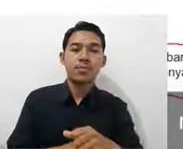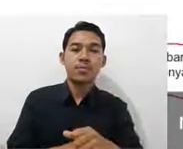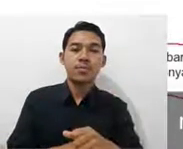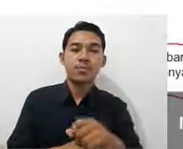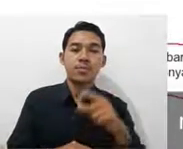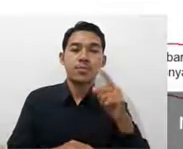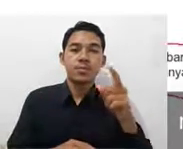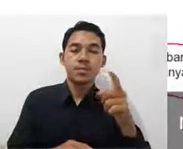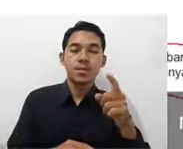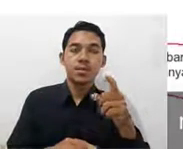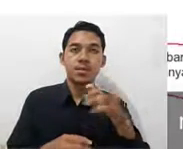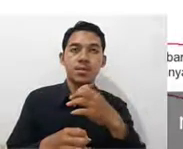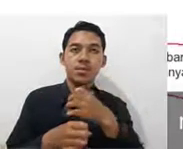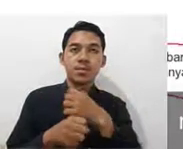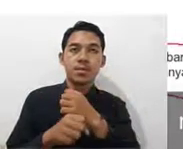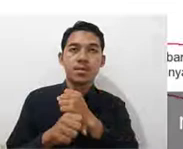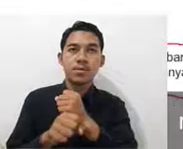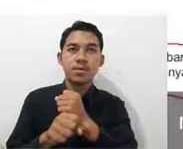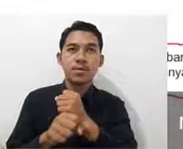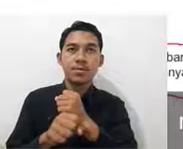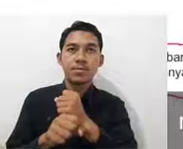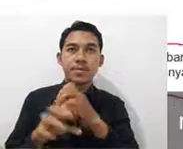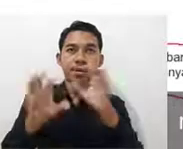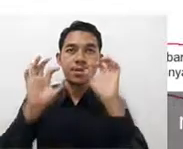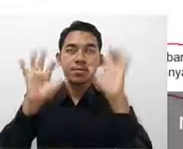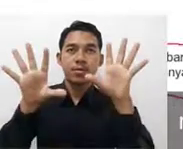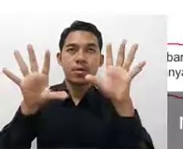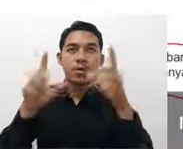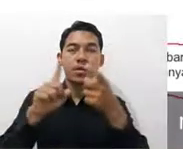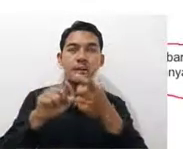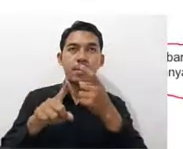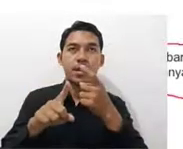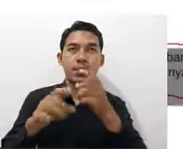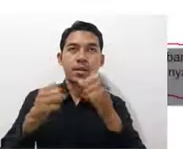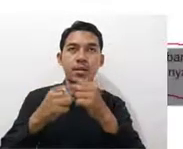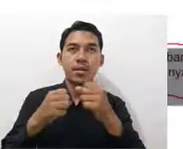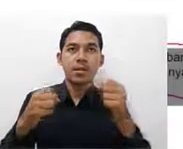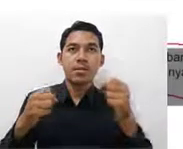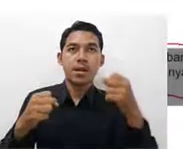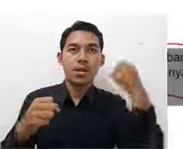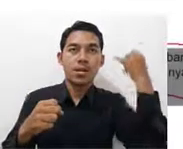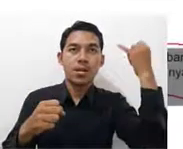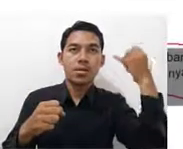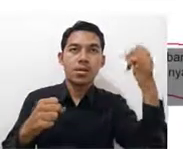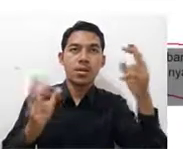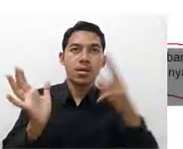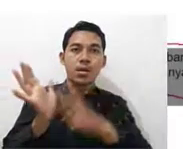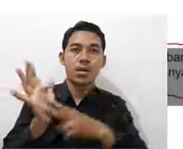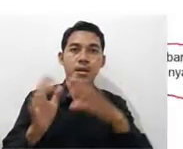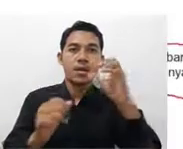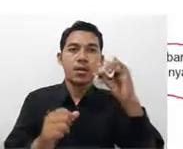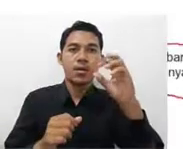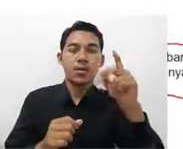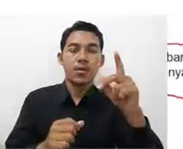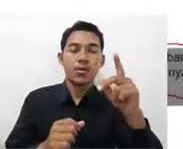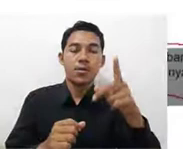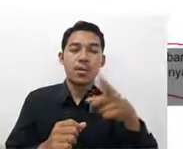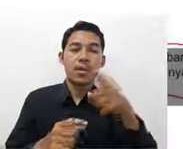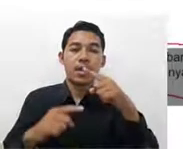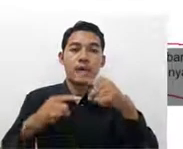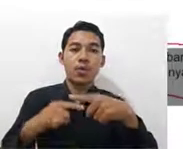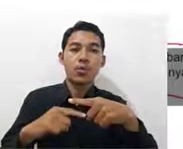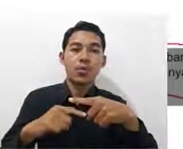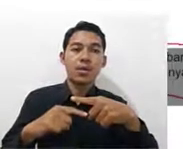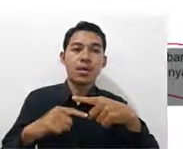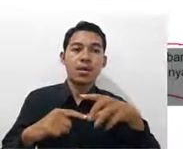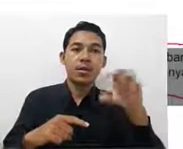Nah, ini bentuk simbol dari gerbang logika NOR, jadi bisa diekuivalenkan juga.